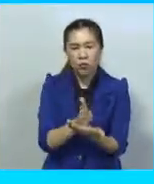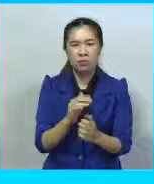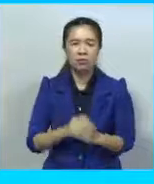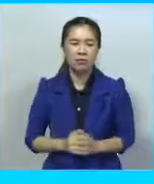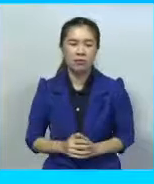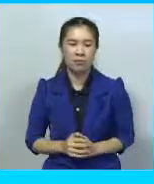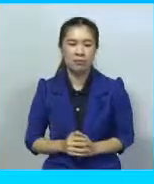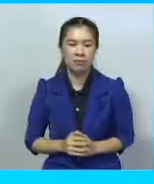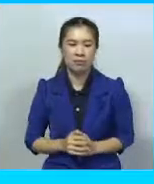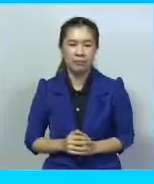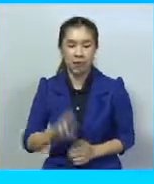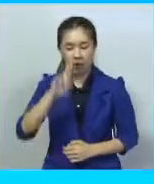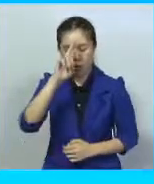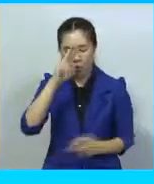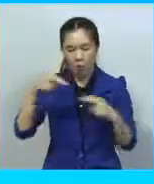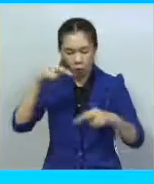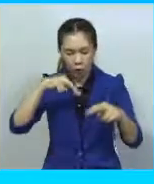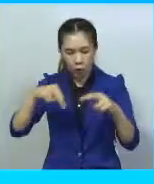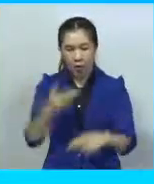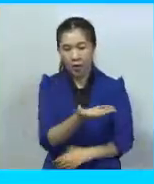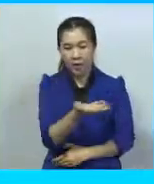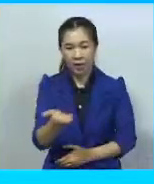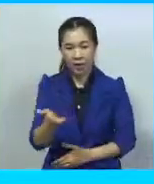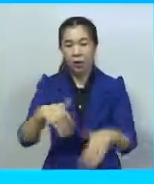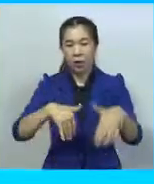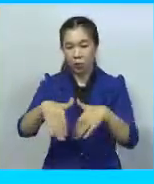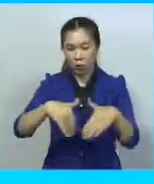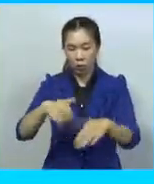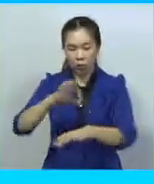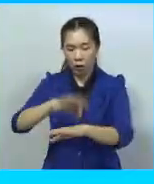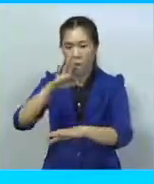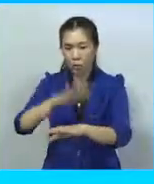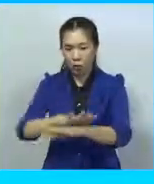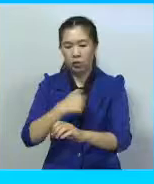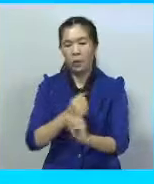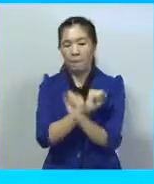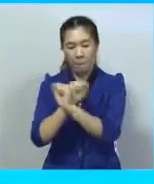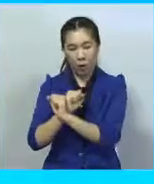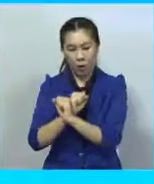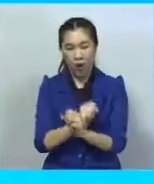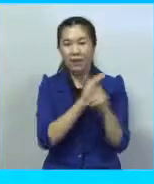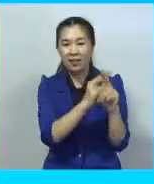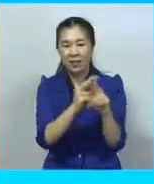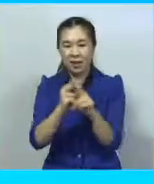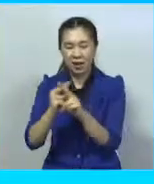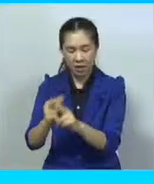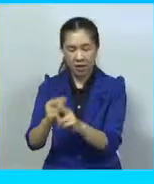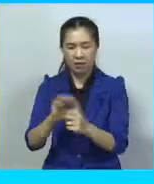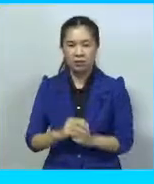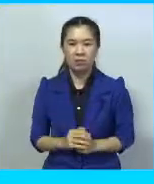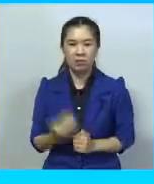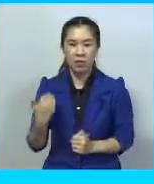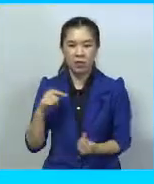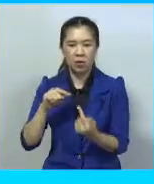ทุเลาลงการควบคุมโรคประชาชนก็ควรป้องกันตัวเองไม่ให้ไปถูกยุงกัดแล้วก็ต้องช่วยกันกำจัดลูกน้ำยุงลาย